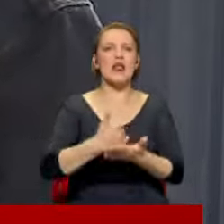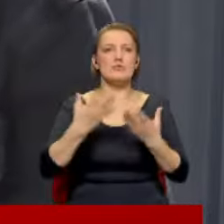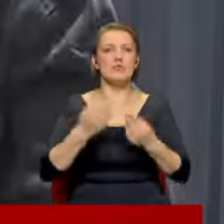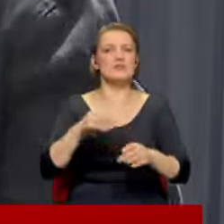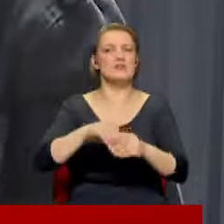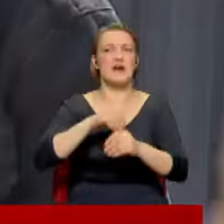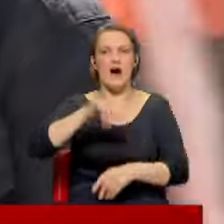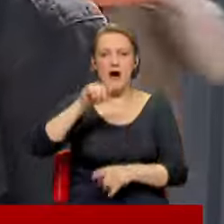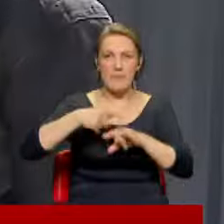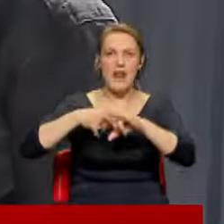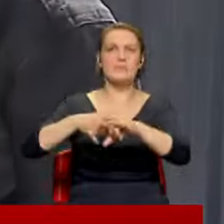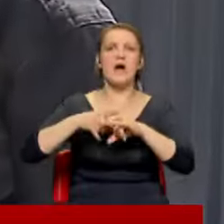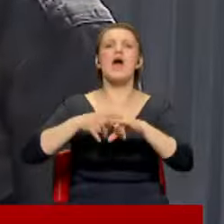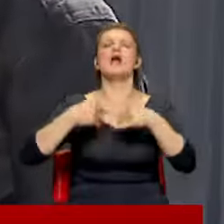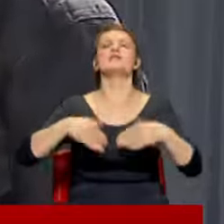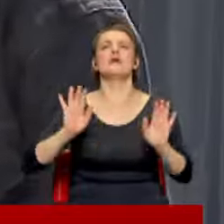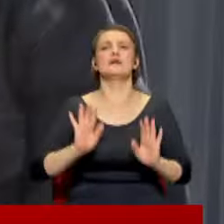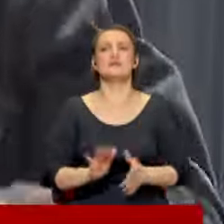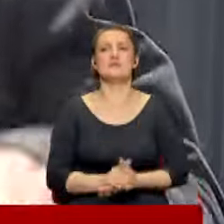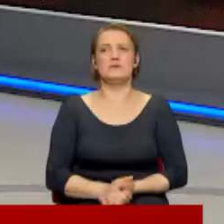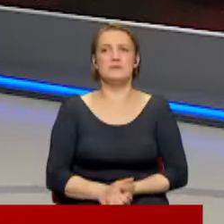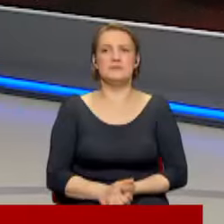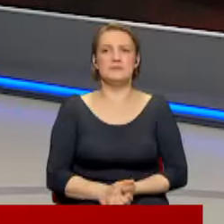diye. Hakkım helal mi? Helal değil işte.